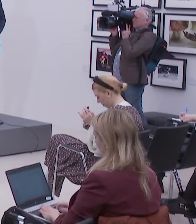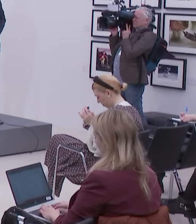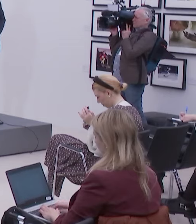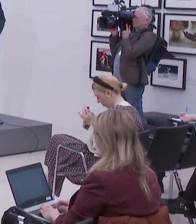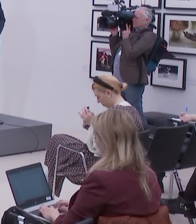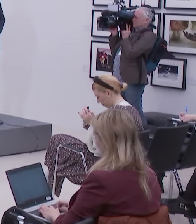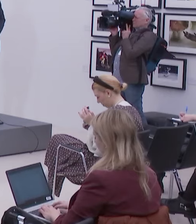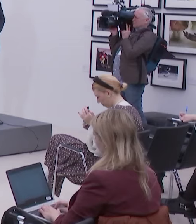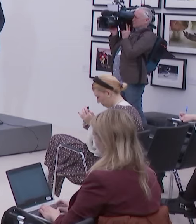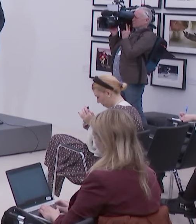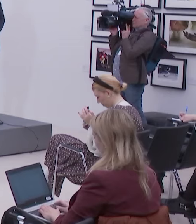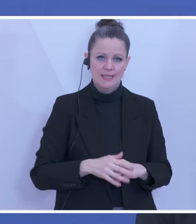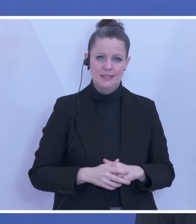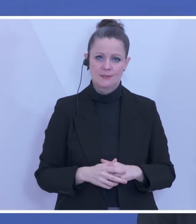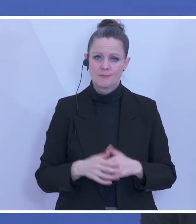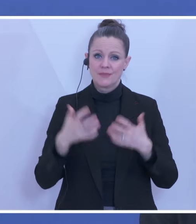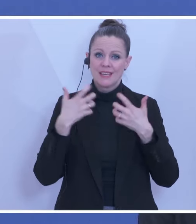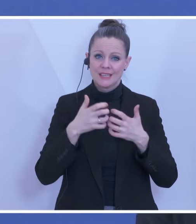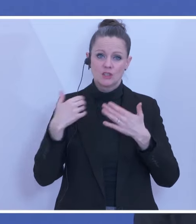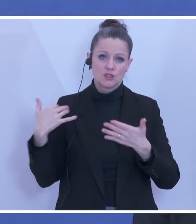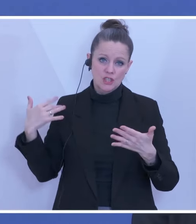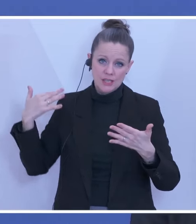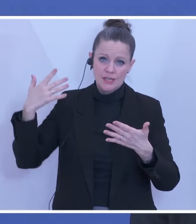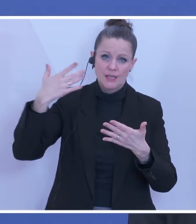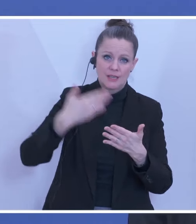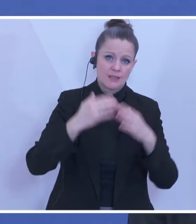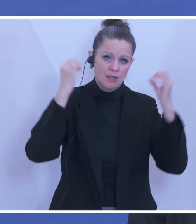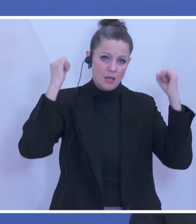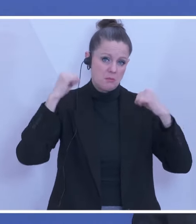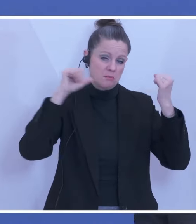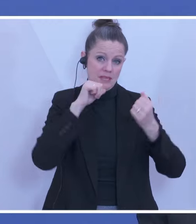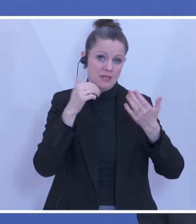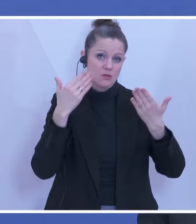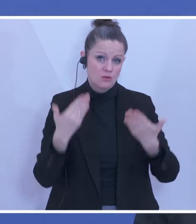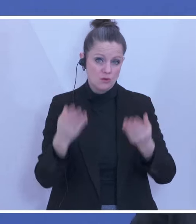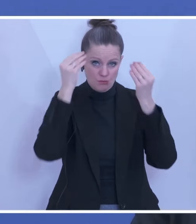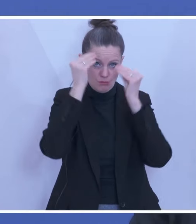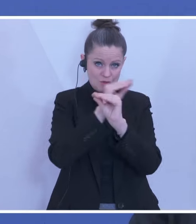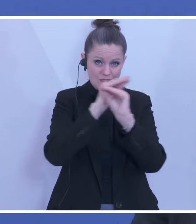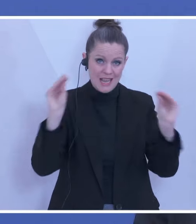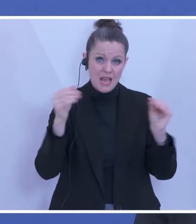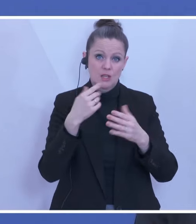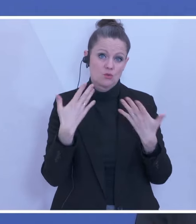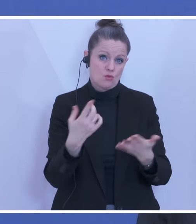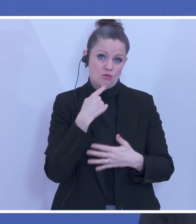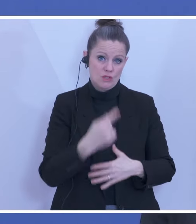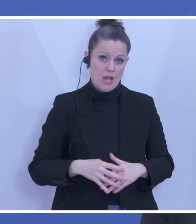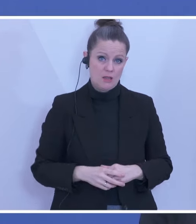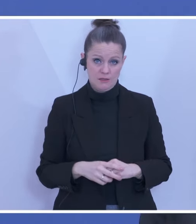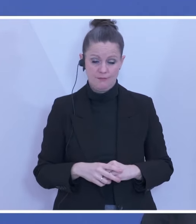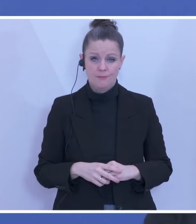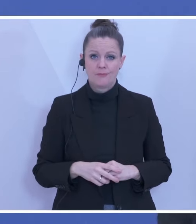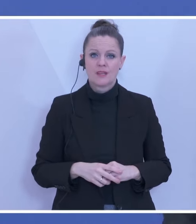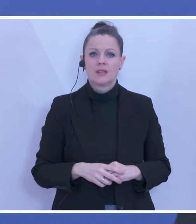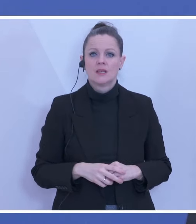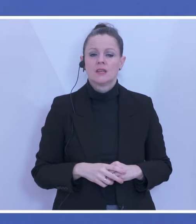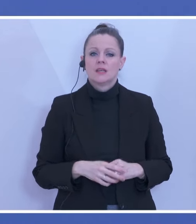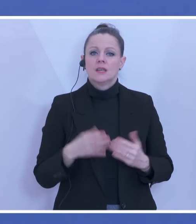selbstverständlich in der Geschichte unserer Republik. Das muss man ehrlich sagen. An der Stelle passt glaube ich